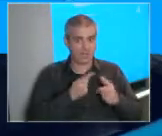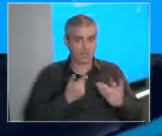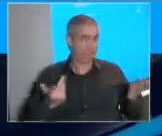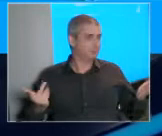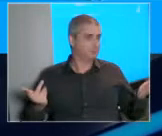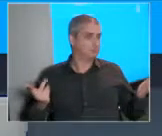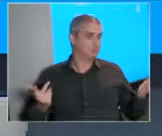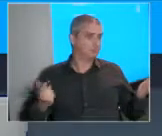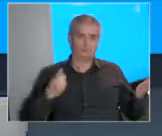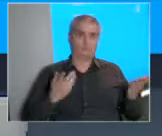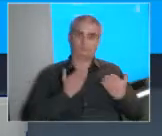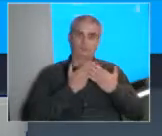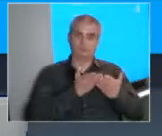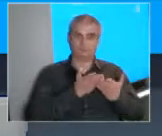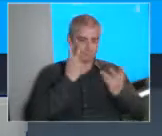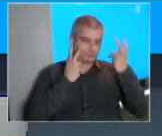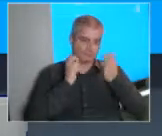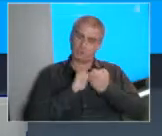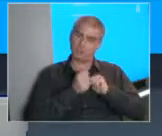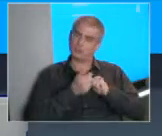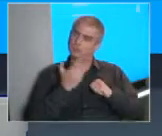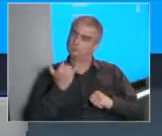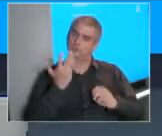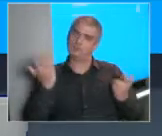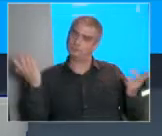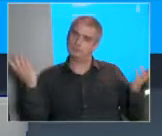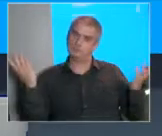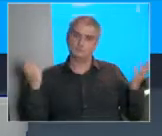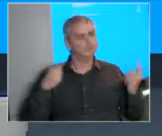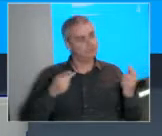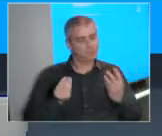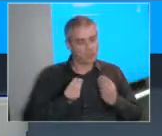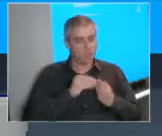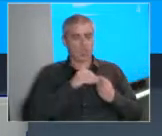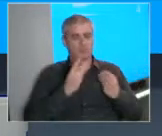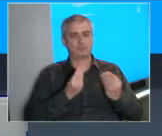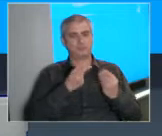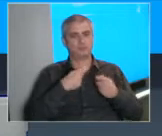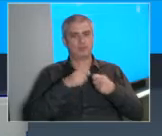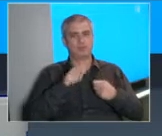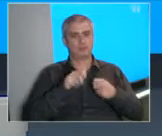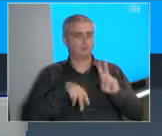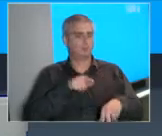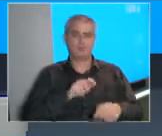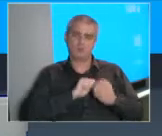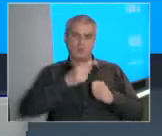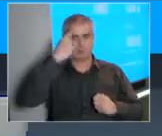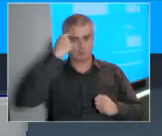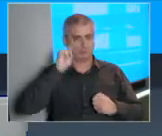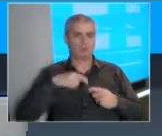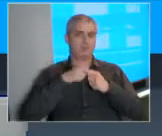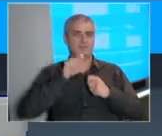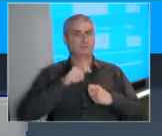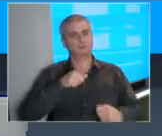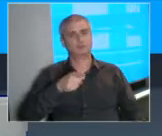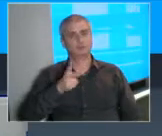שאתם עוזרים להם במידע, או שזה בדרך כלל, או שזה עוד אחד מהדברים שחברי הכנסת מתעסקים בהם, או שאתם יודעים שיש חברי כנסת